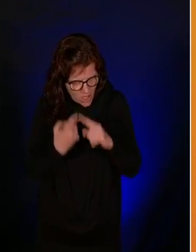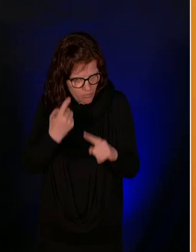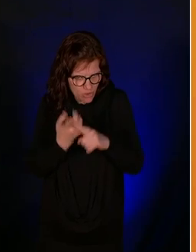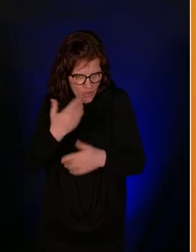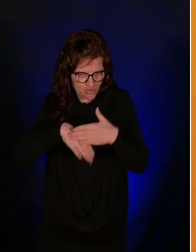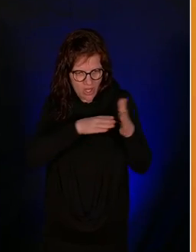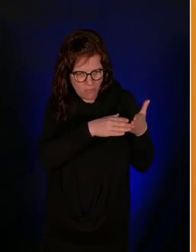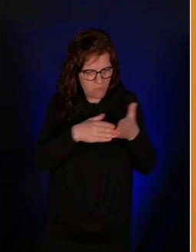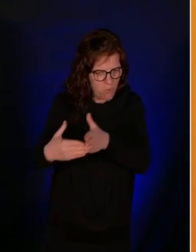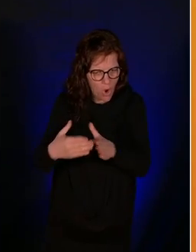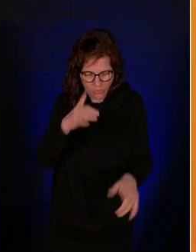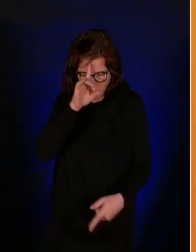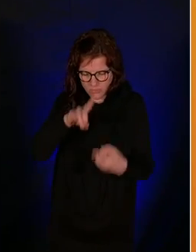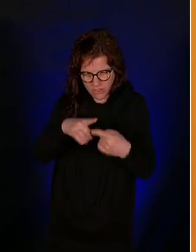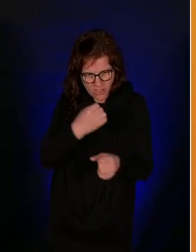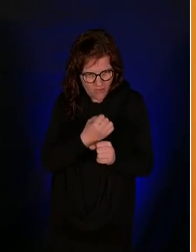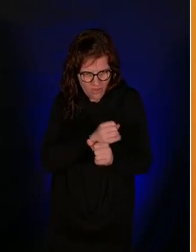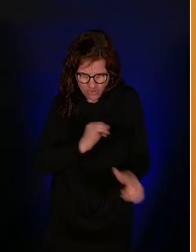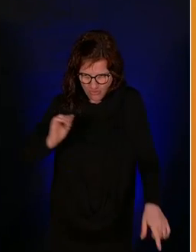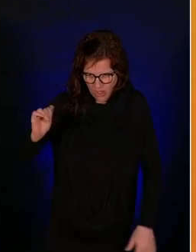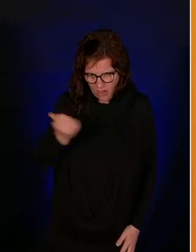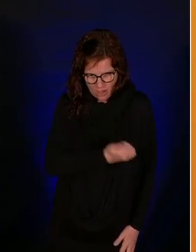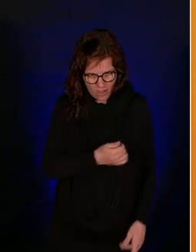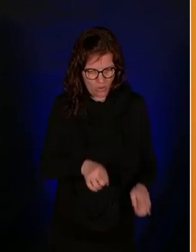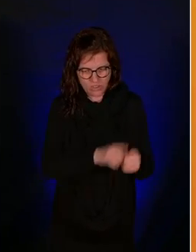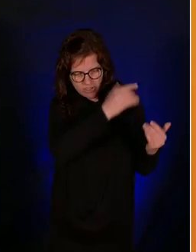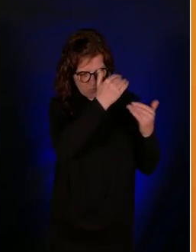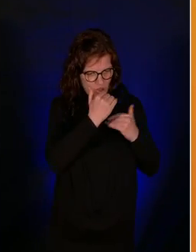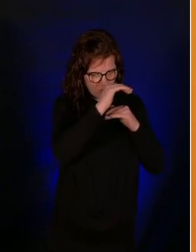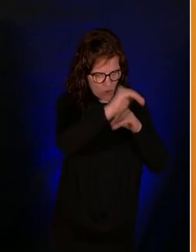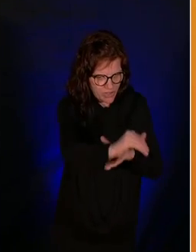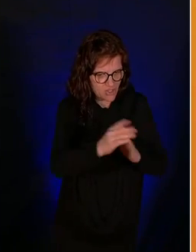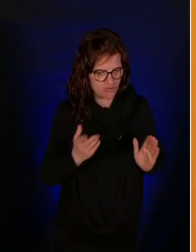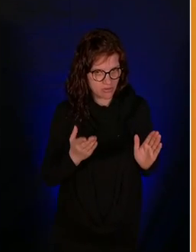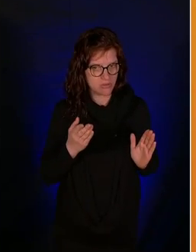pour qu'on puisse travailler les uns et les autres et surtout s'auto-protéger